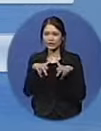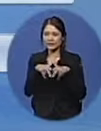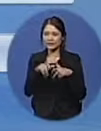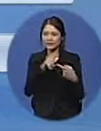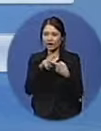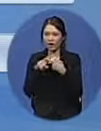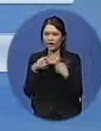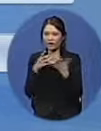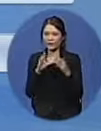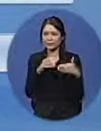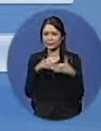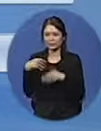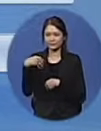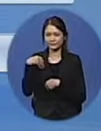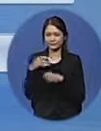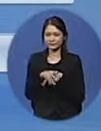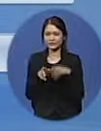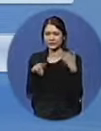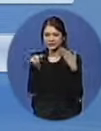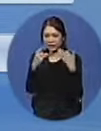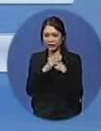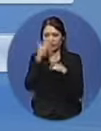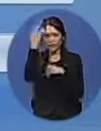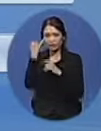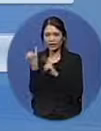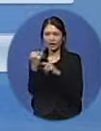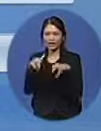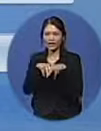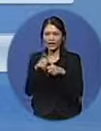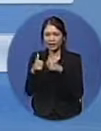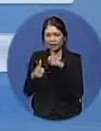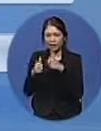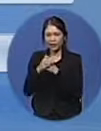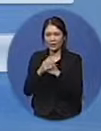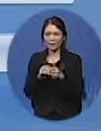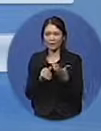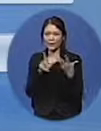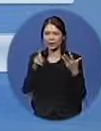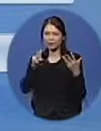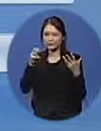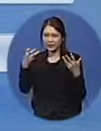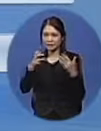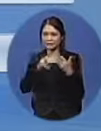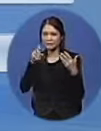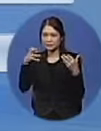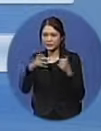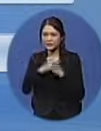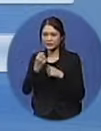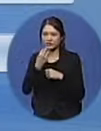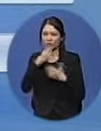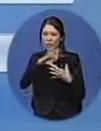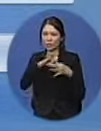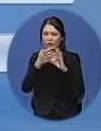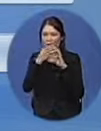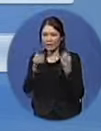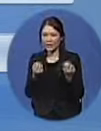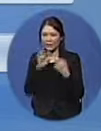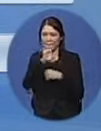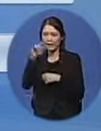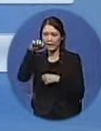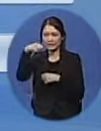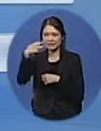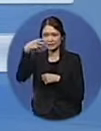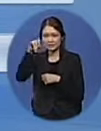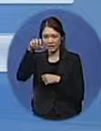한국여성장애인연합이 주최하는 제14회 한국여성장애인대회가 오는 13일과 14일 서울 올림픽파크텔에서